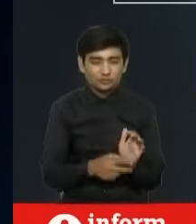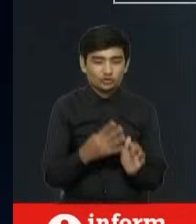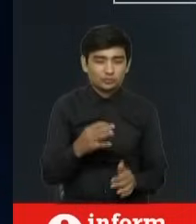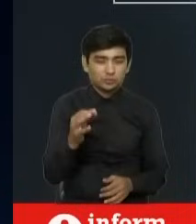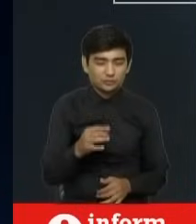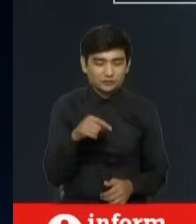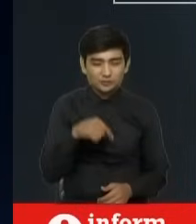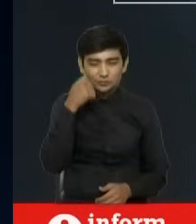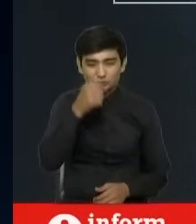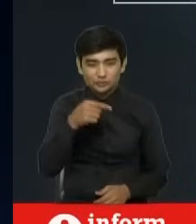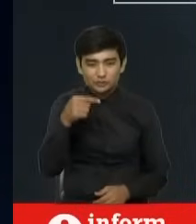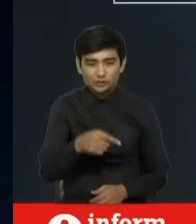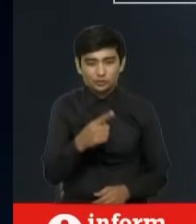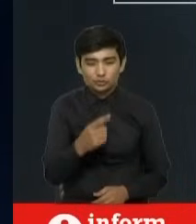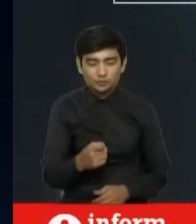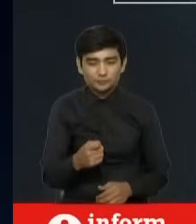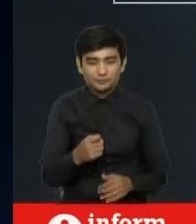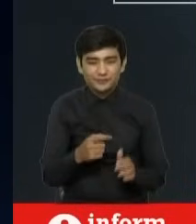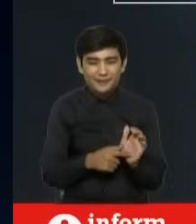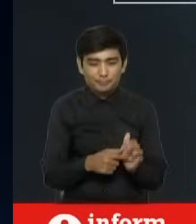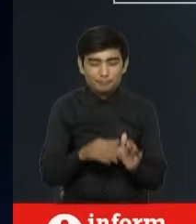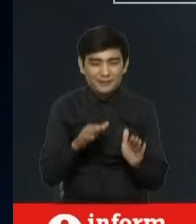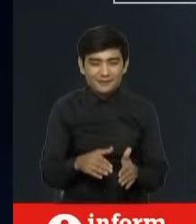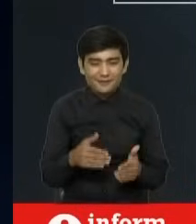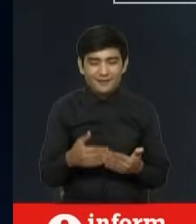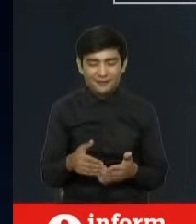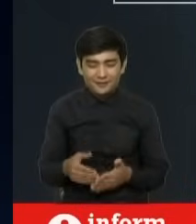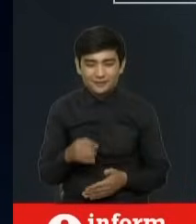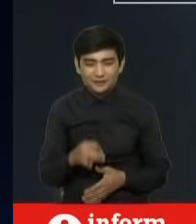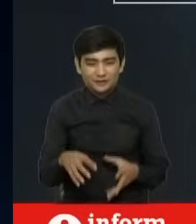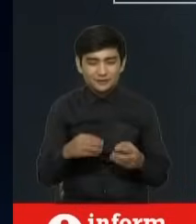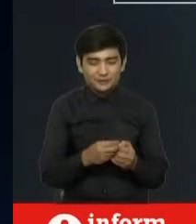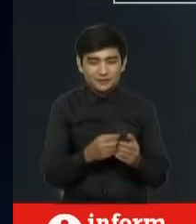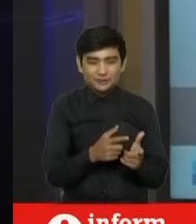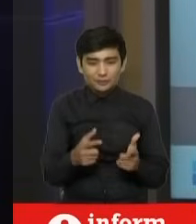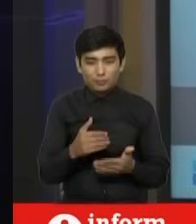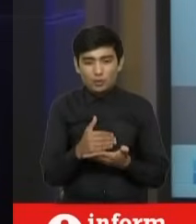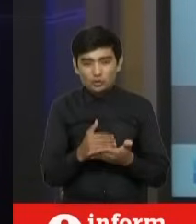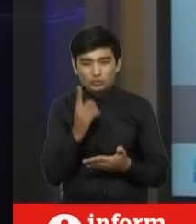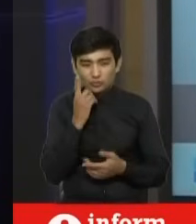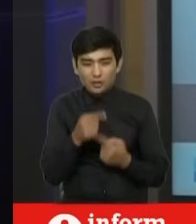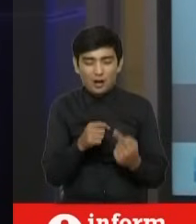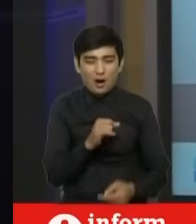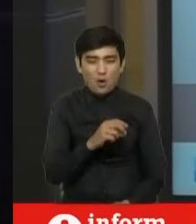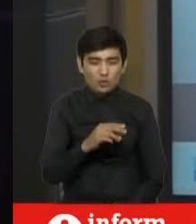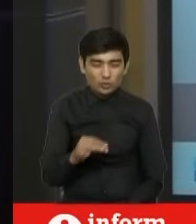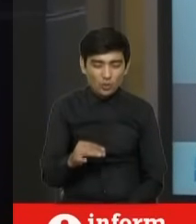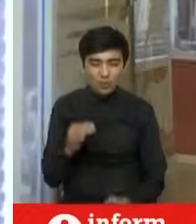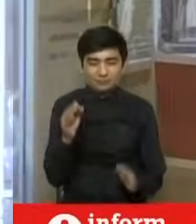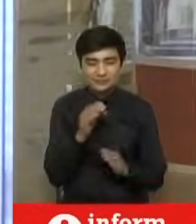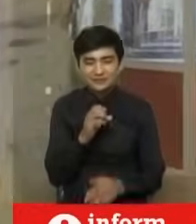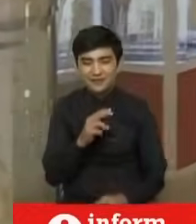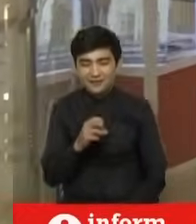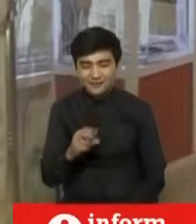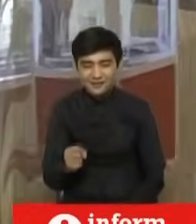году уже открыты 1107 мест. Разработчики и методисты готовят веб-версию и мобильное приложение с видео, аудио, сказками, тестами